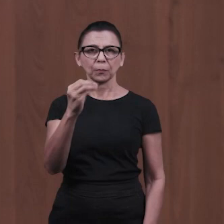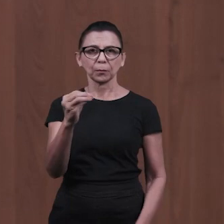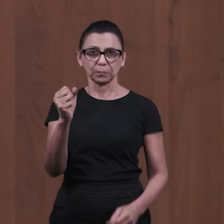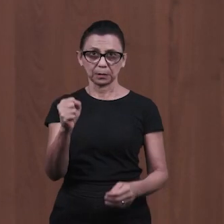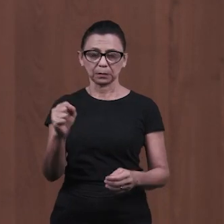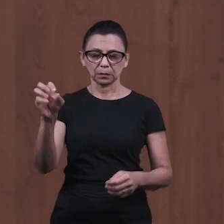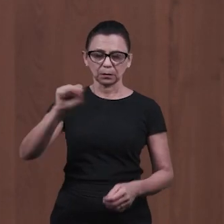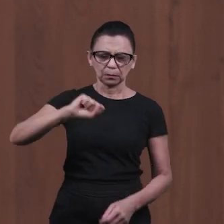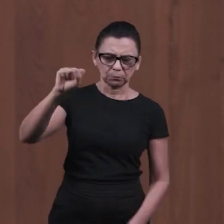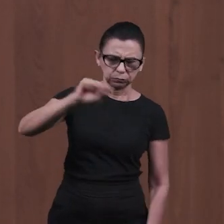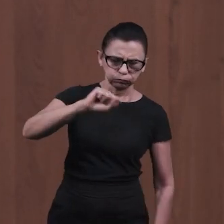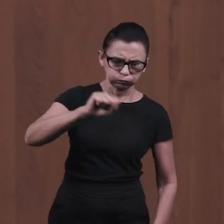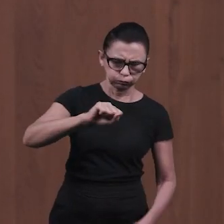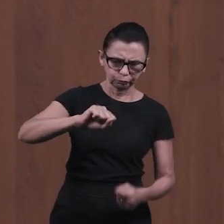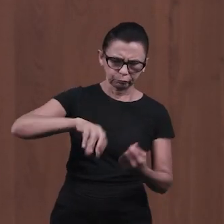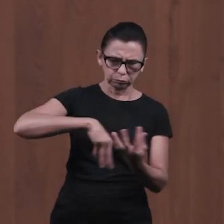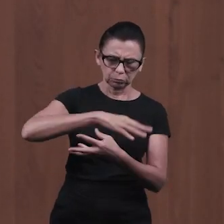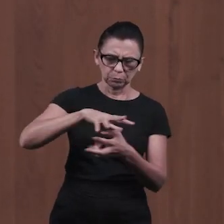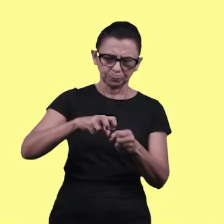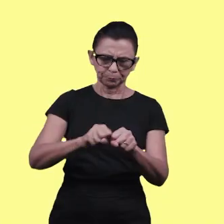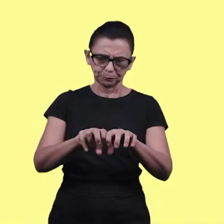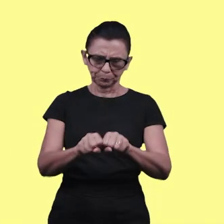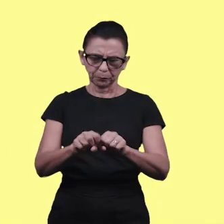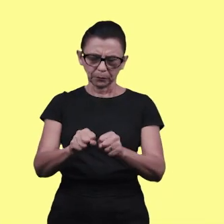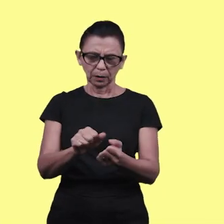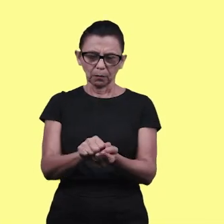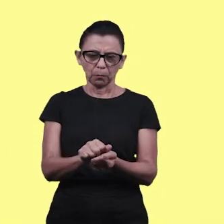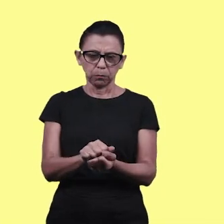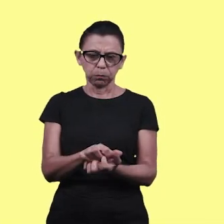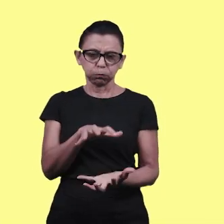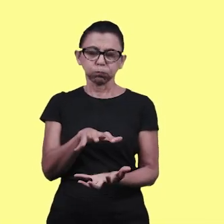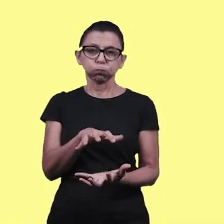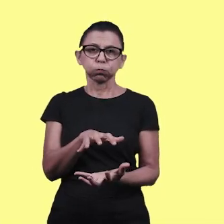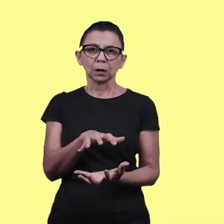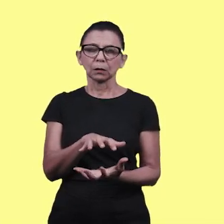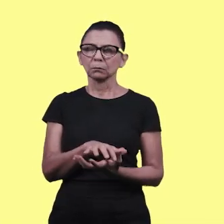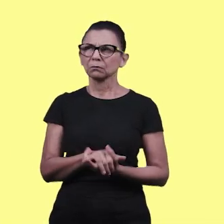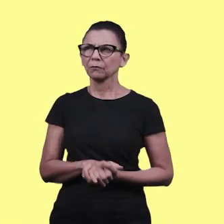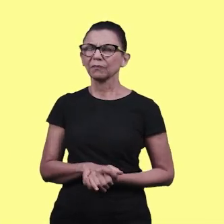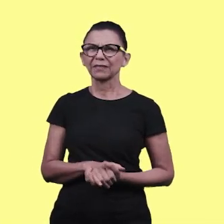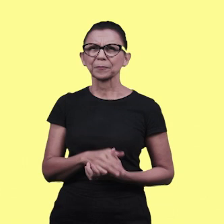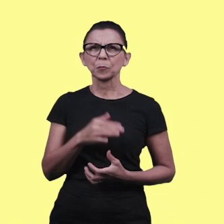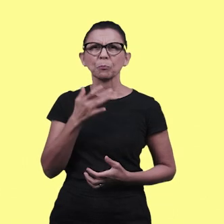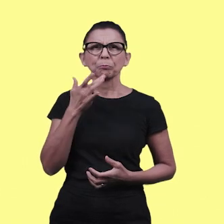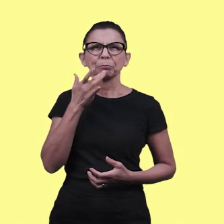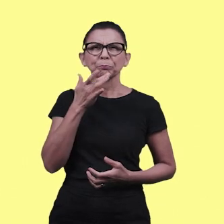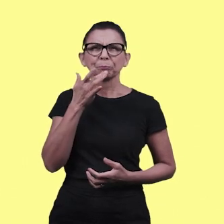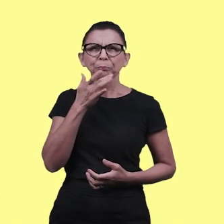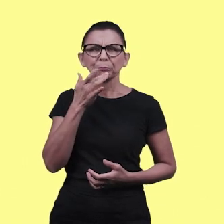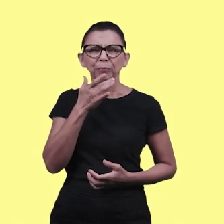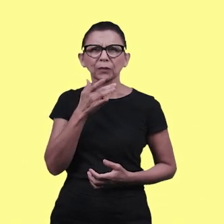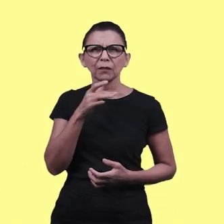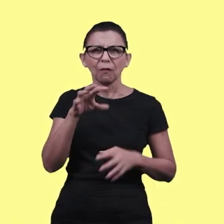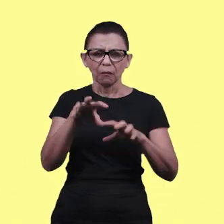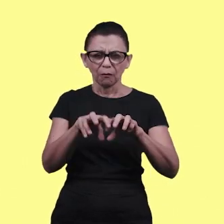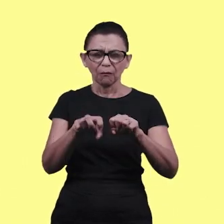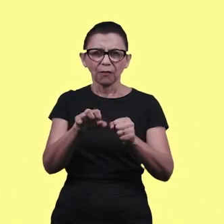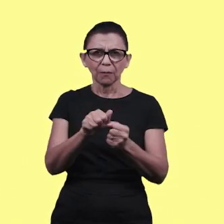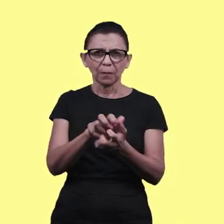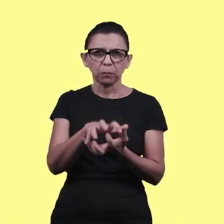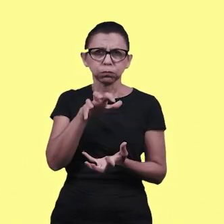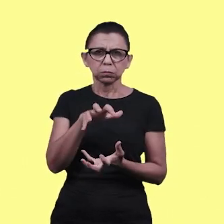que la pâte gonfle. Mais le ferment, il donne la saveur? Non. Le ferment, il fait ce que la